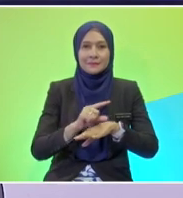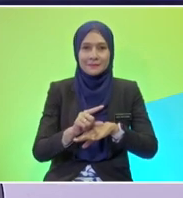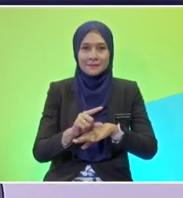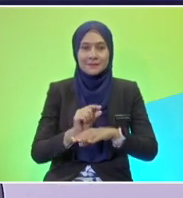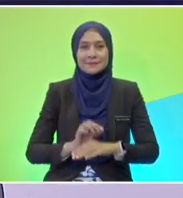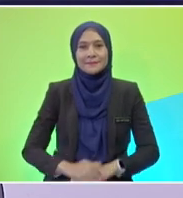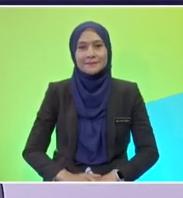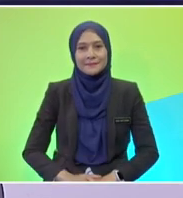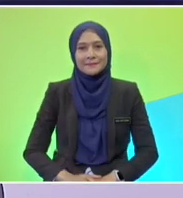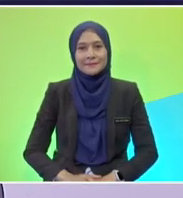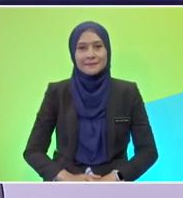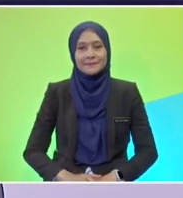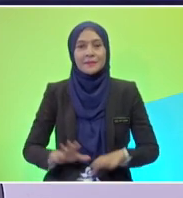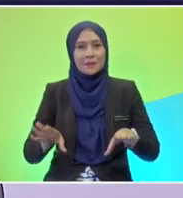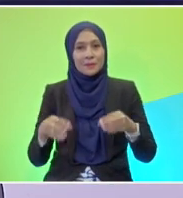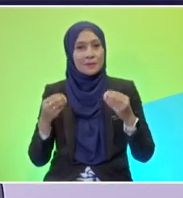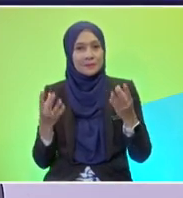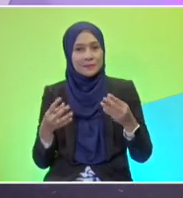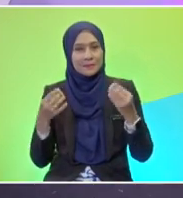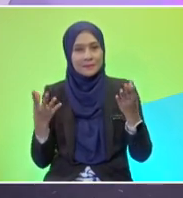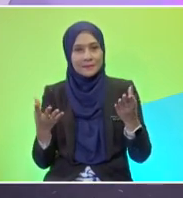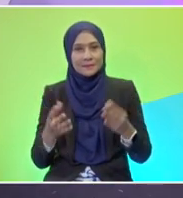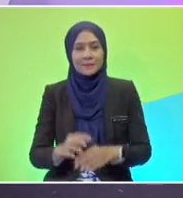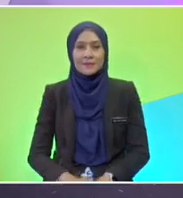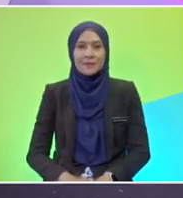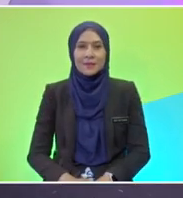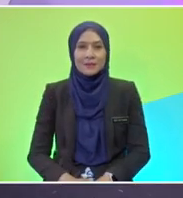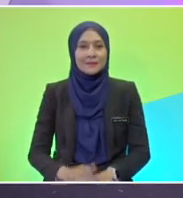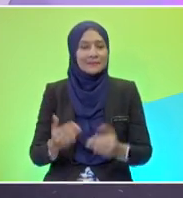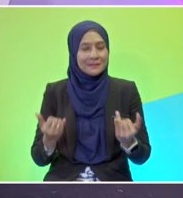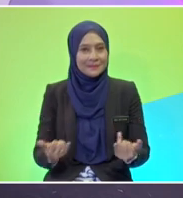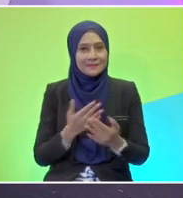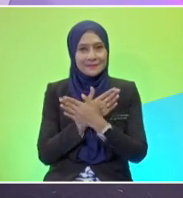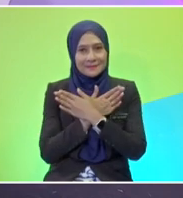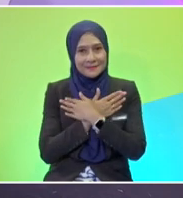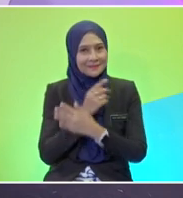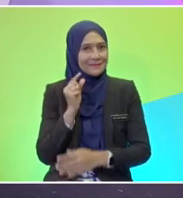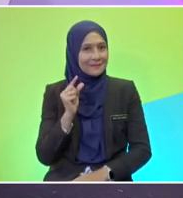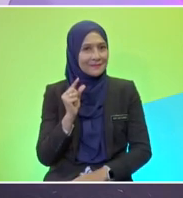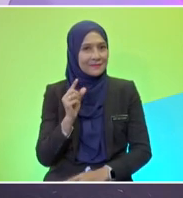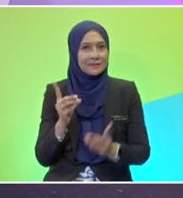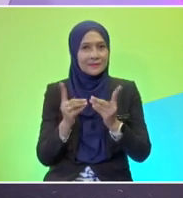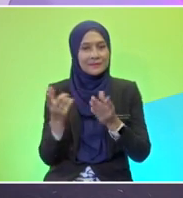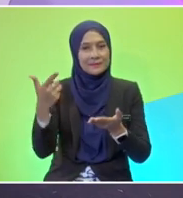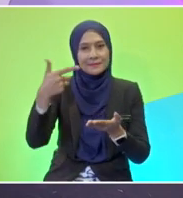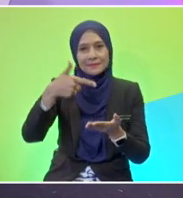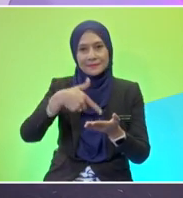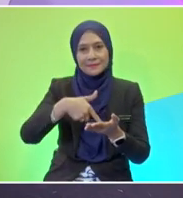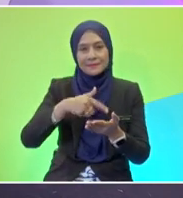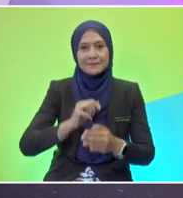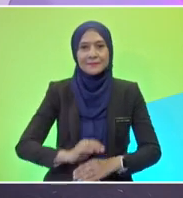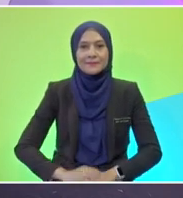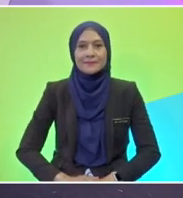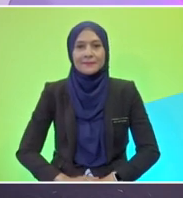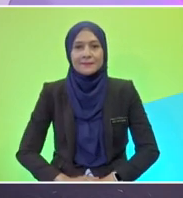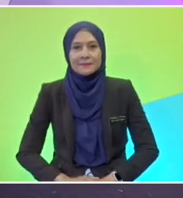jawapan. Buat banyak-banyak pun tak apa ya. Okey, murid-murid, jom kita berehat sebentar dan kembali selepas ini di slot Preskola Didik TV KPM.